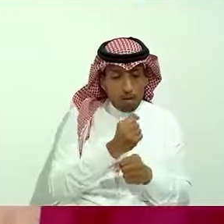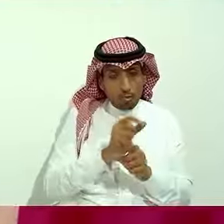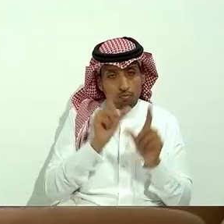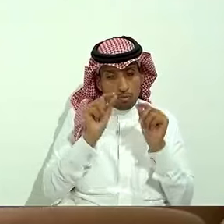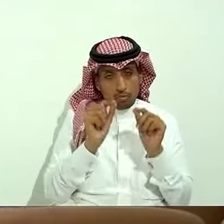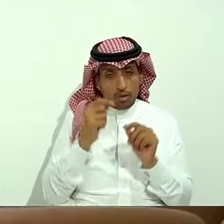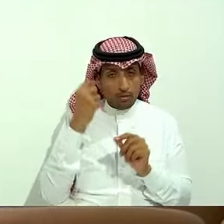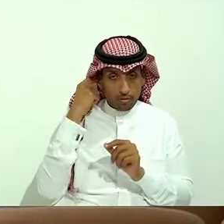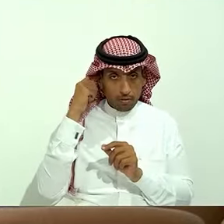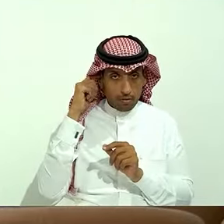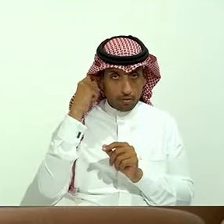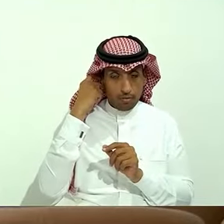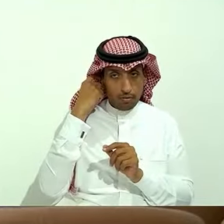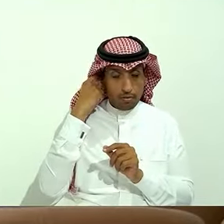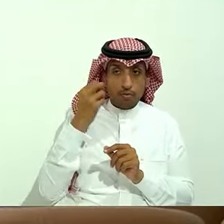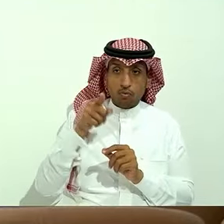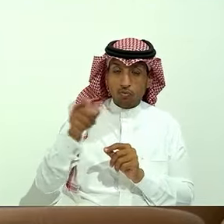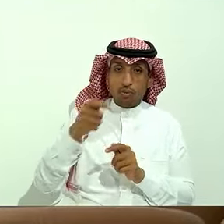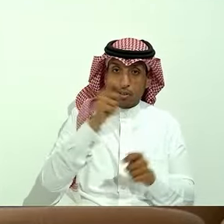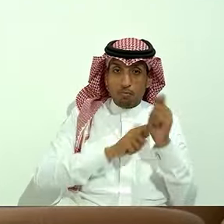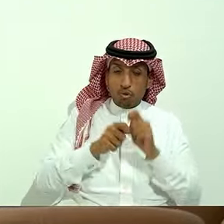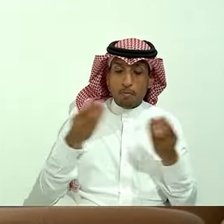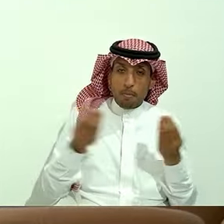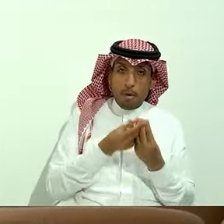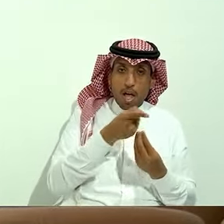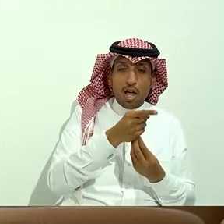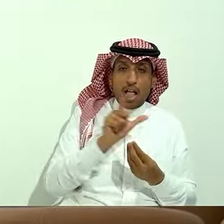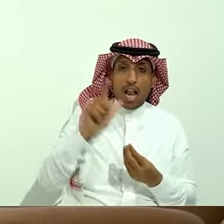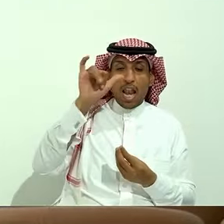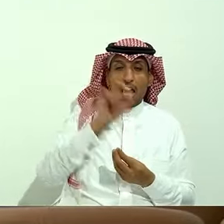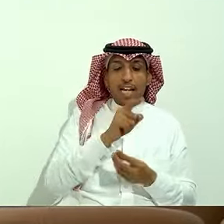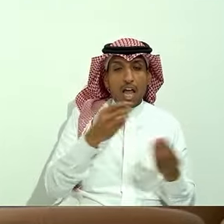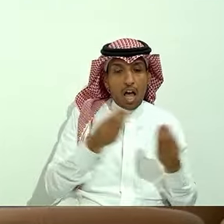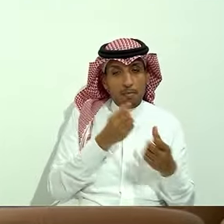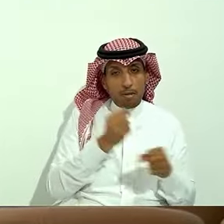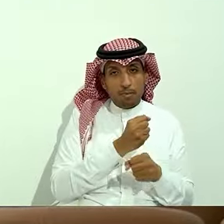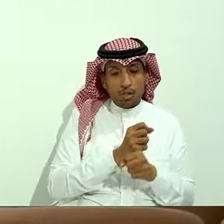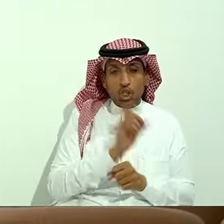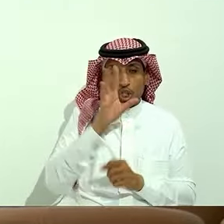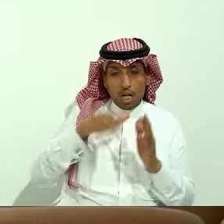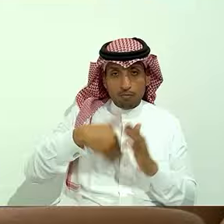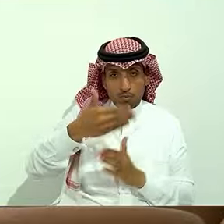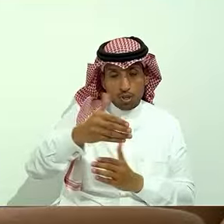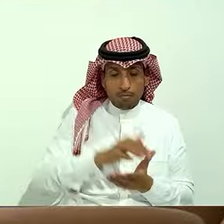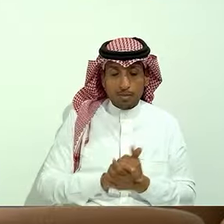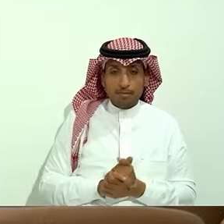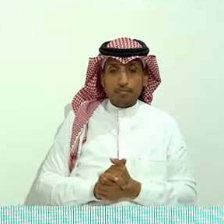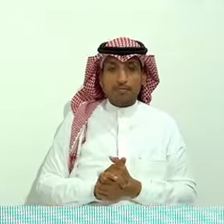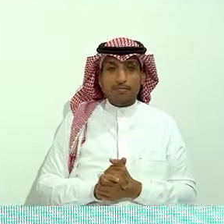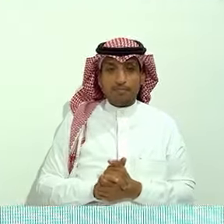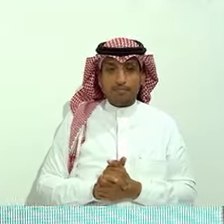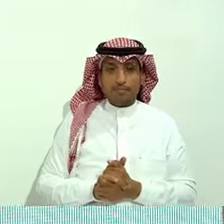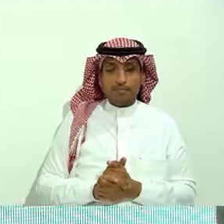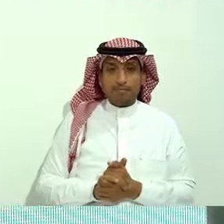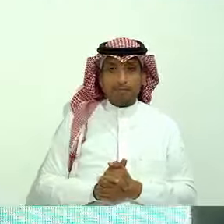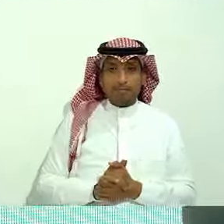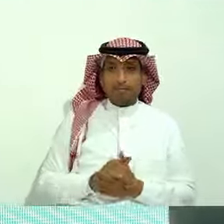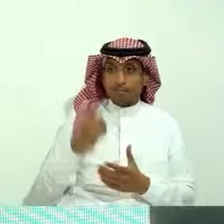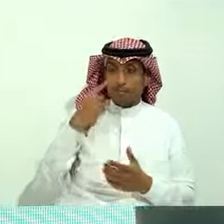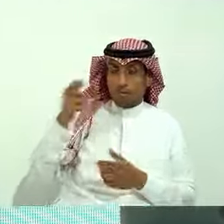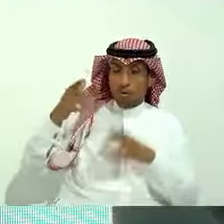حضر جلسه الدكتوره ليلى على فكره المصمم قبل ما يسوي الثوب، فان شاء الله يعني المستقبل ان شاء الله يعني واعد. الثوب المتفت